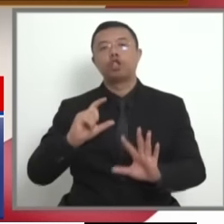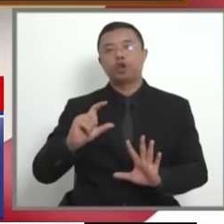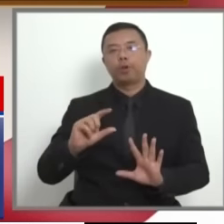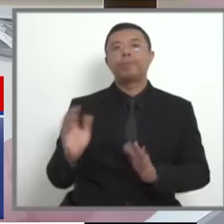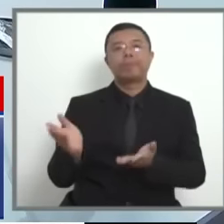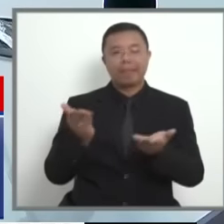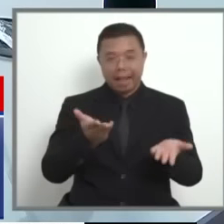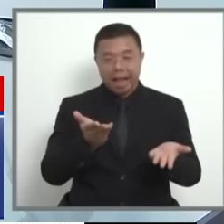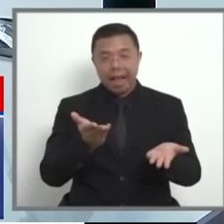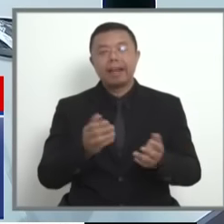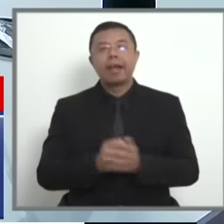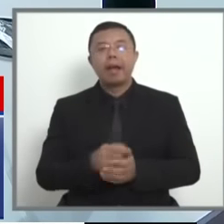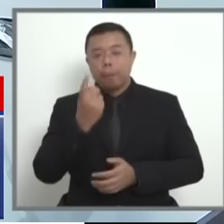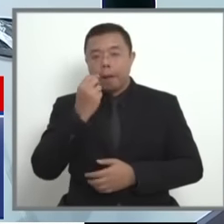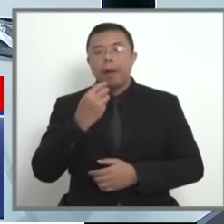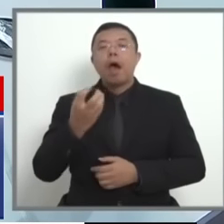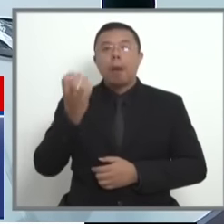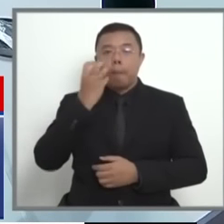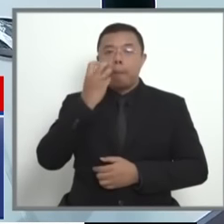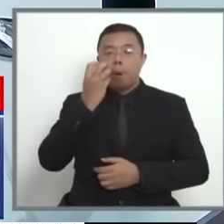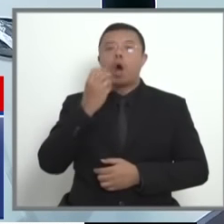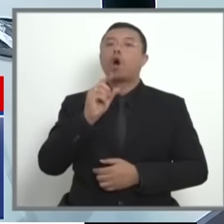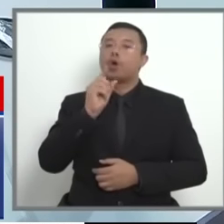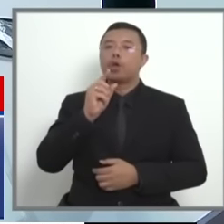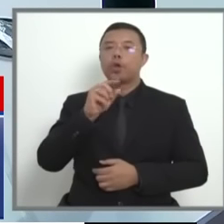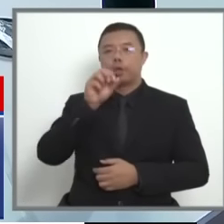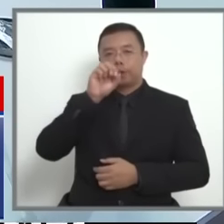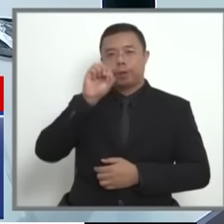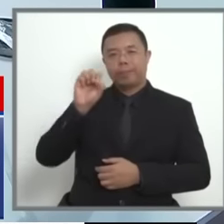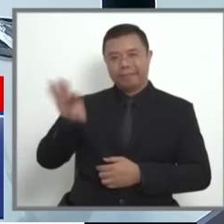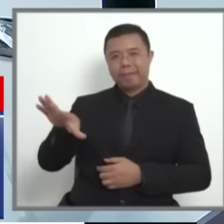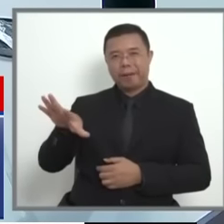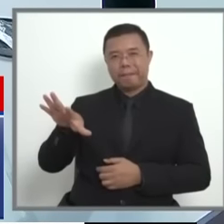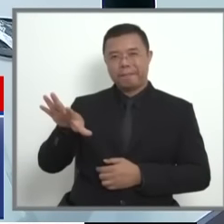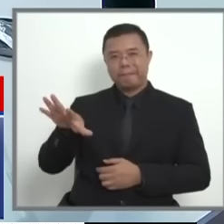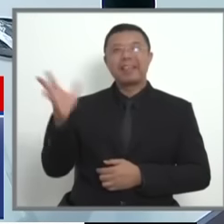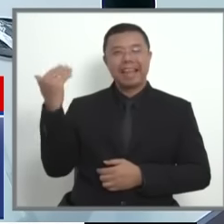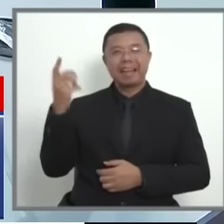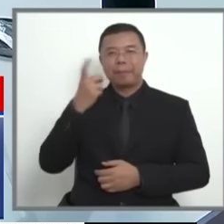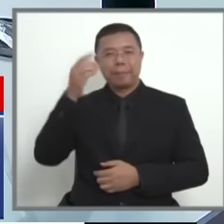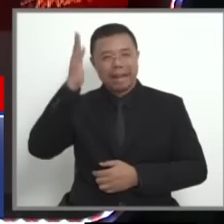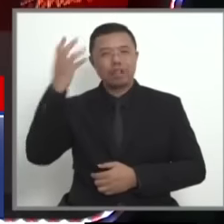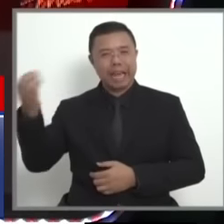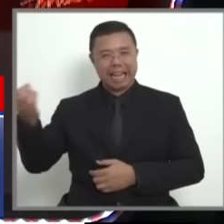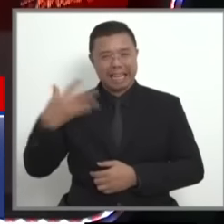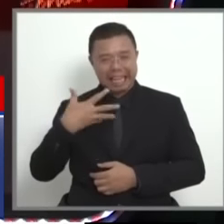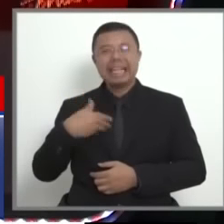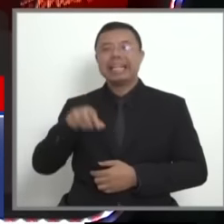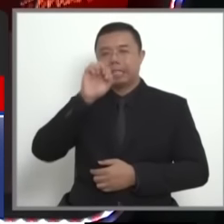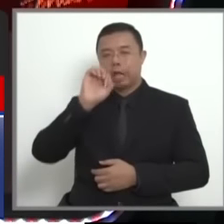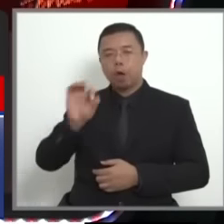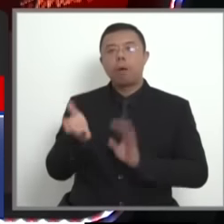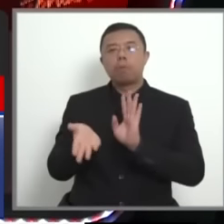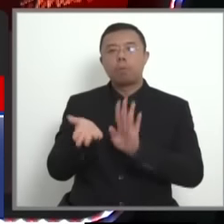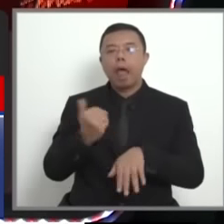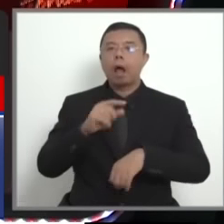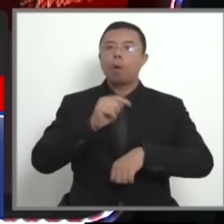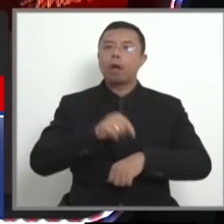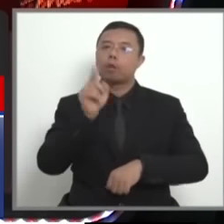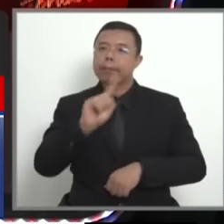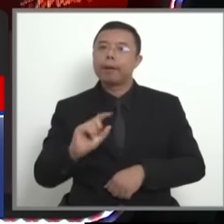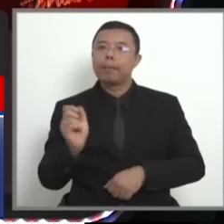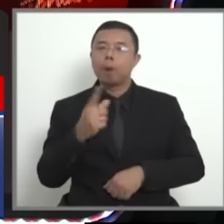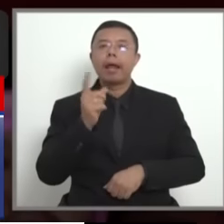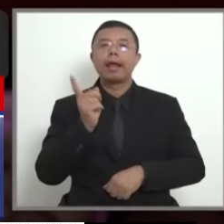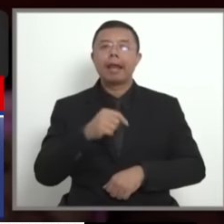baik silakan Pak Prabowo untuk menanggapi jawaban dari Pak Ganjar waktunya 1 menit dimulai